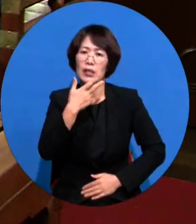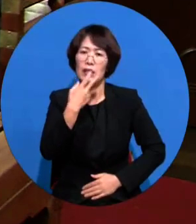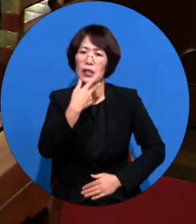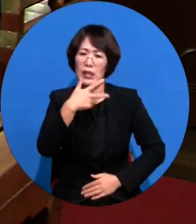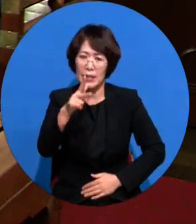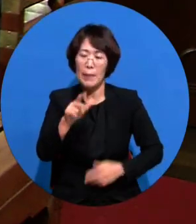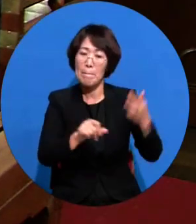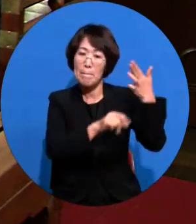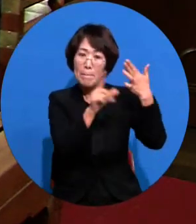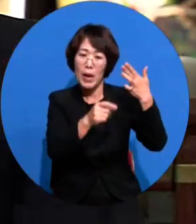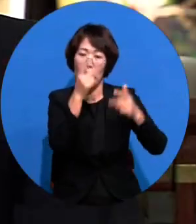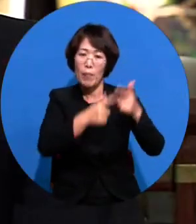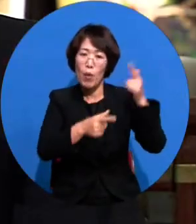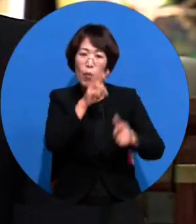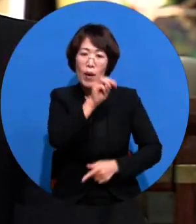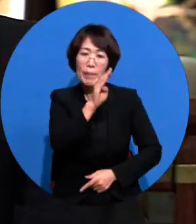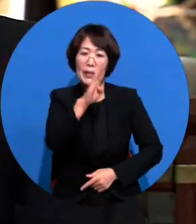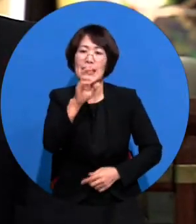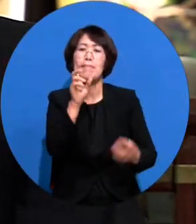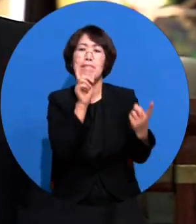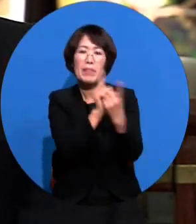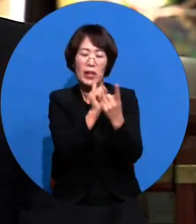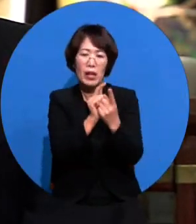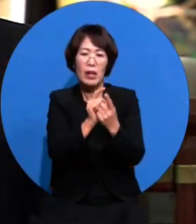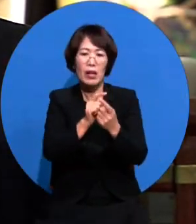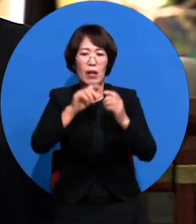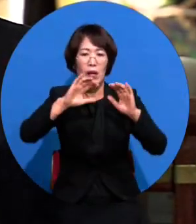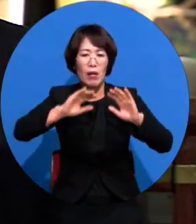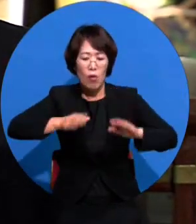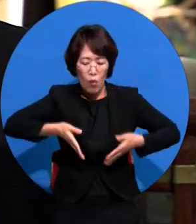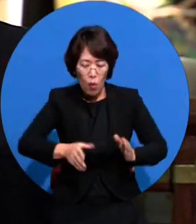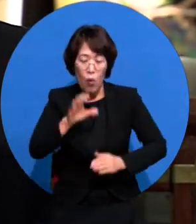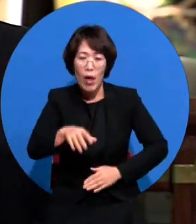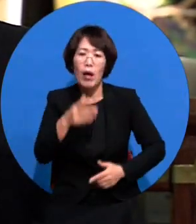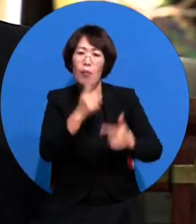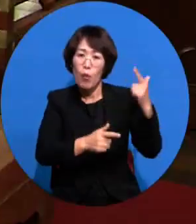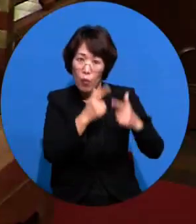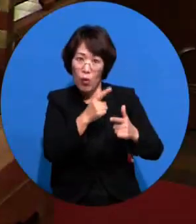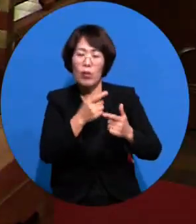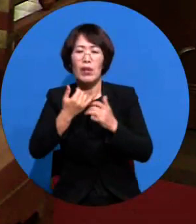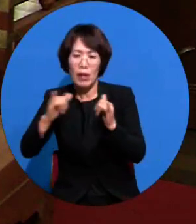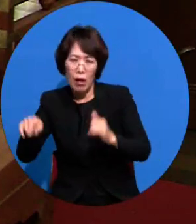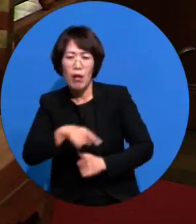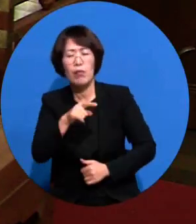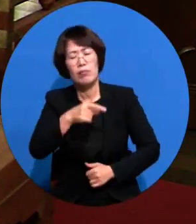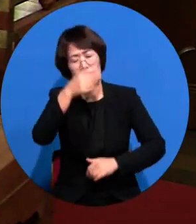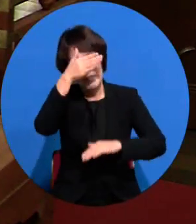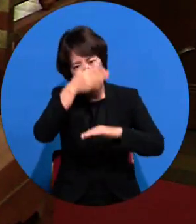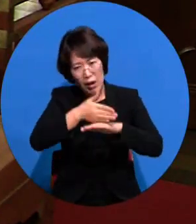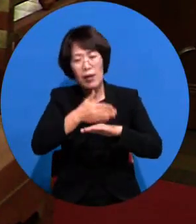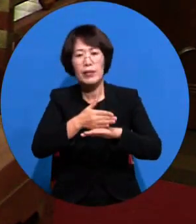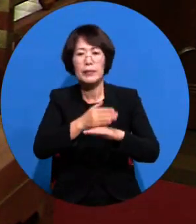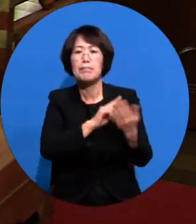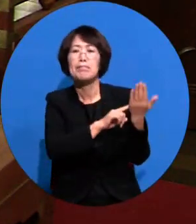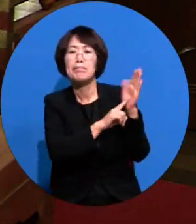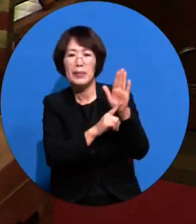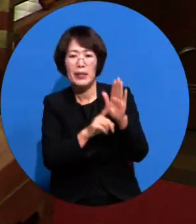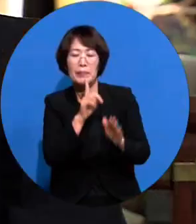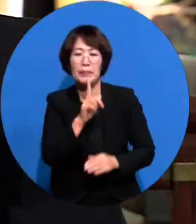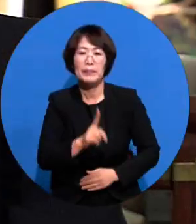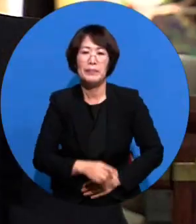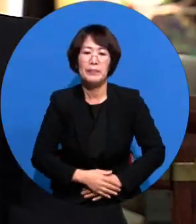8월 목포 MBC와 만난 김대중은 고향 목포와 목포 사람들에게 한없는 고마움을 이렇게